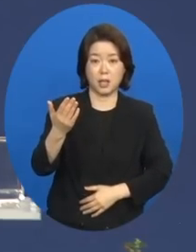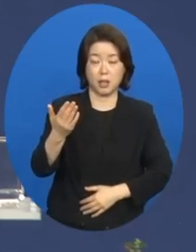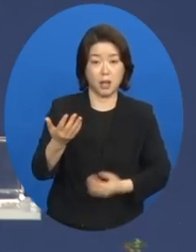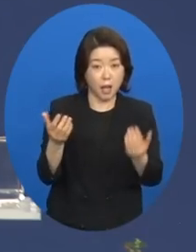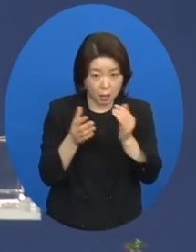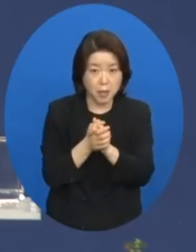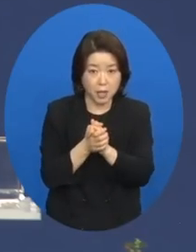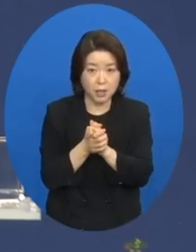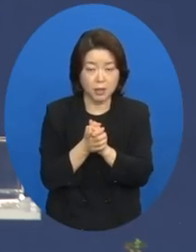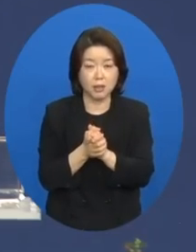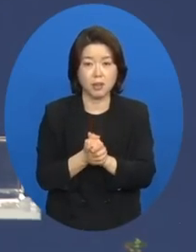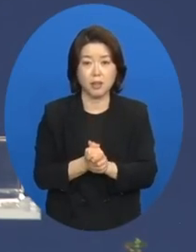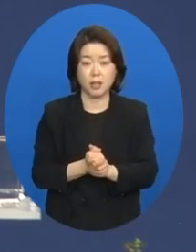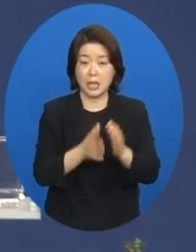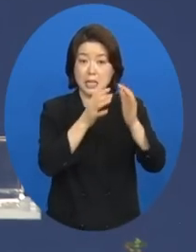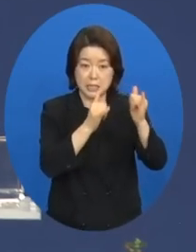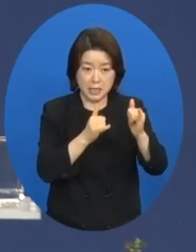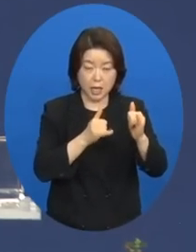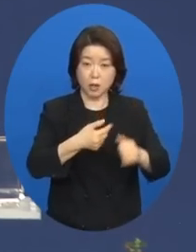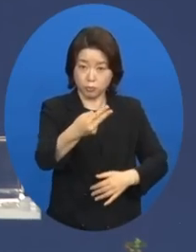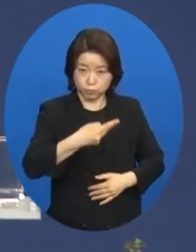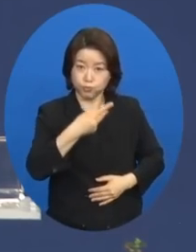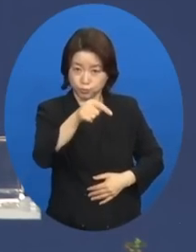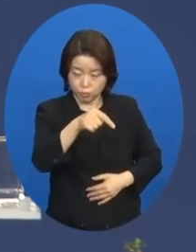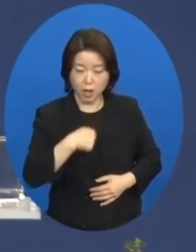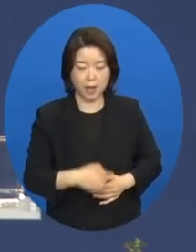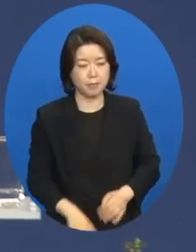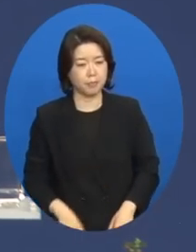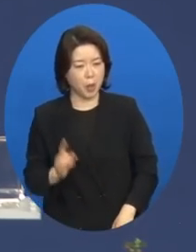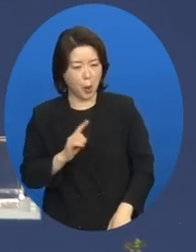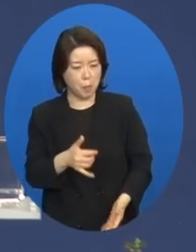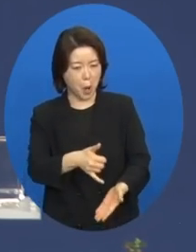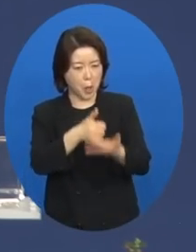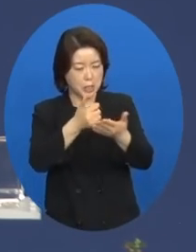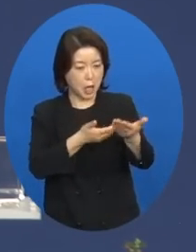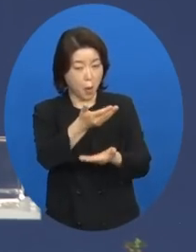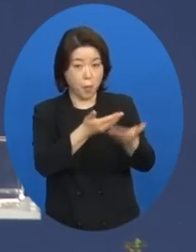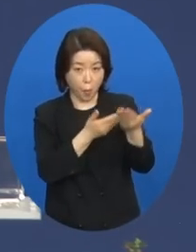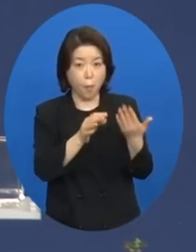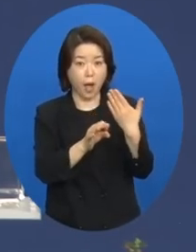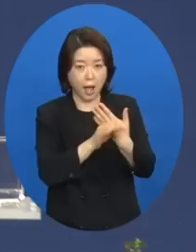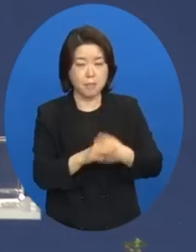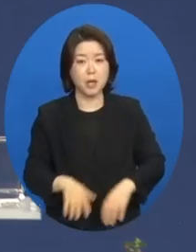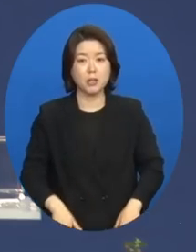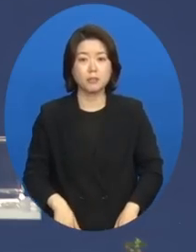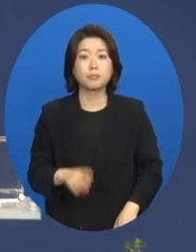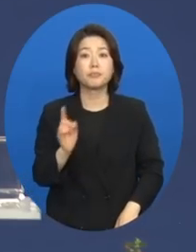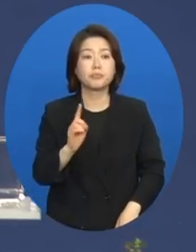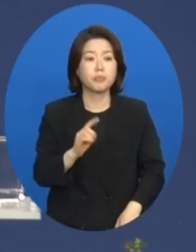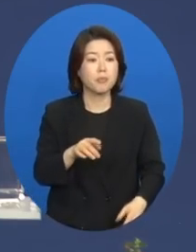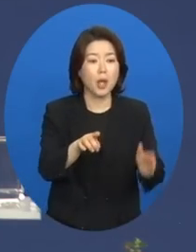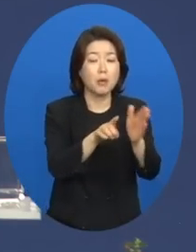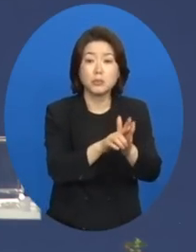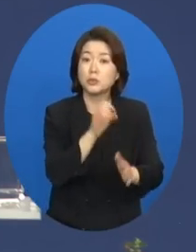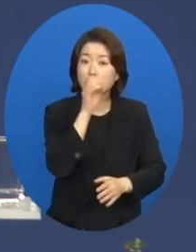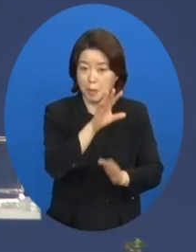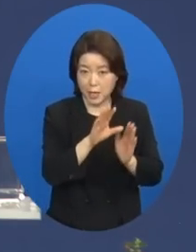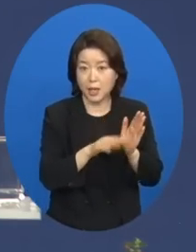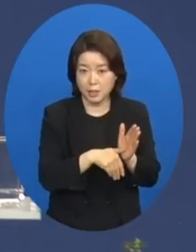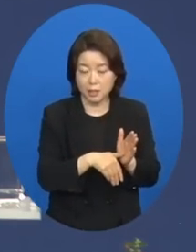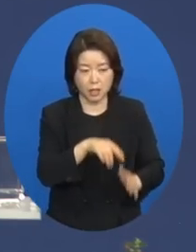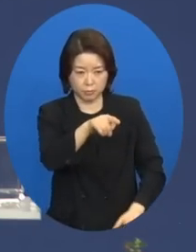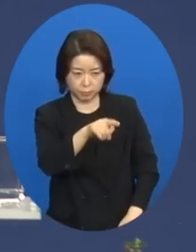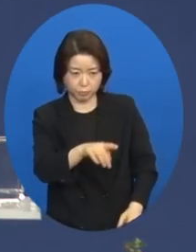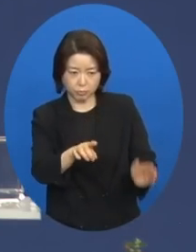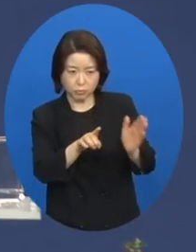아멘? 사람끼리 누군가를 우리가 인격적인 교제를 할 때 어느 분을 이렇게 믿는다고 말할 때